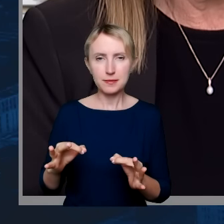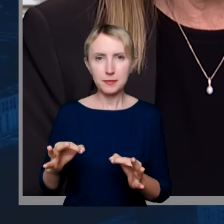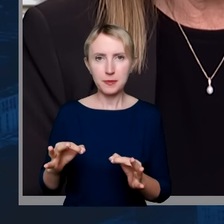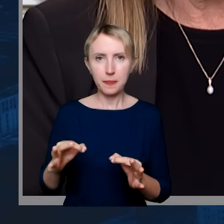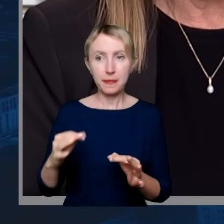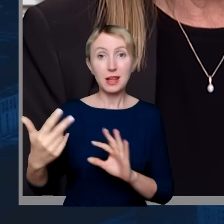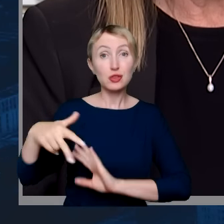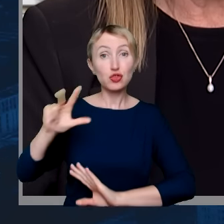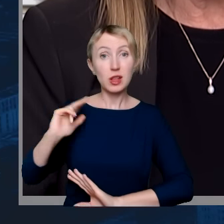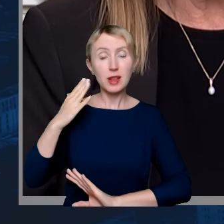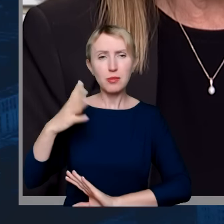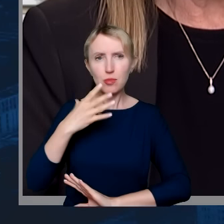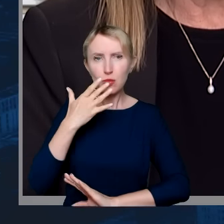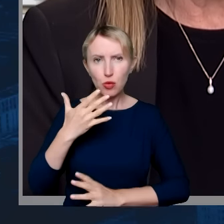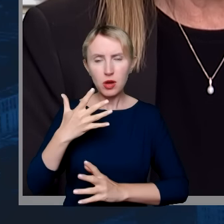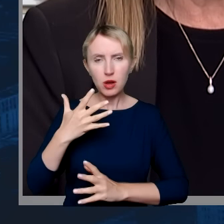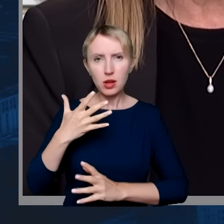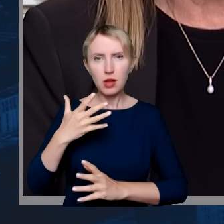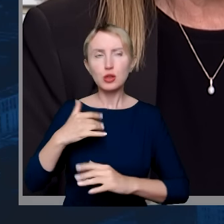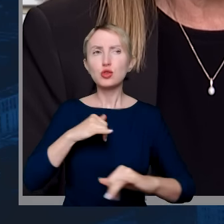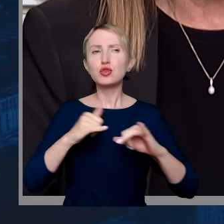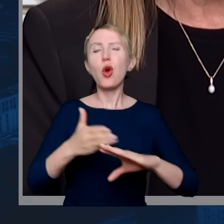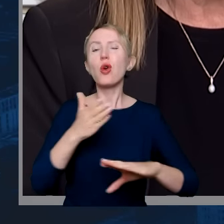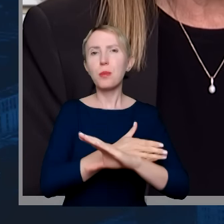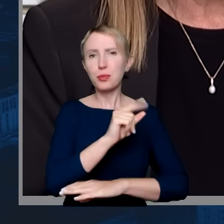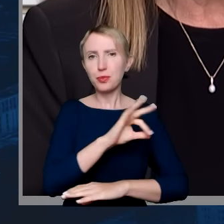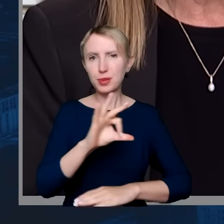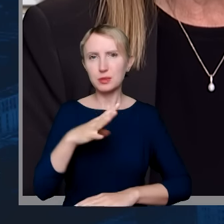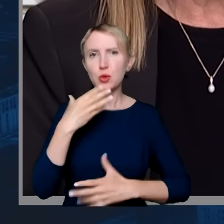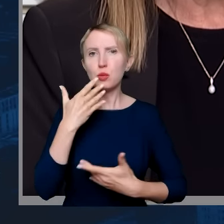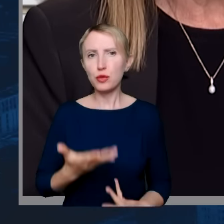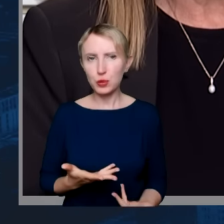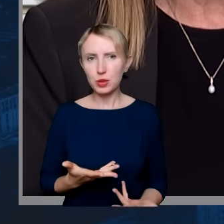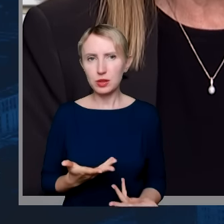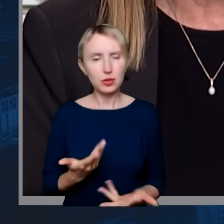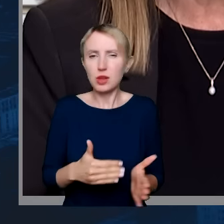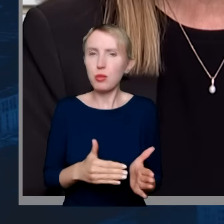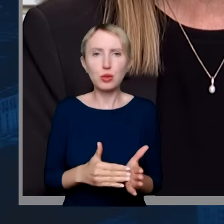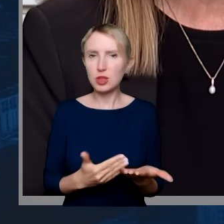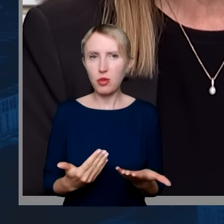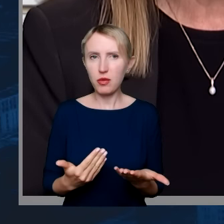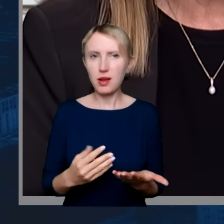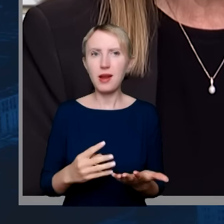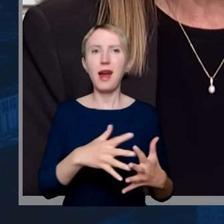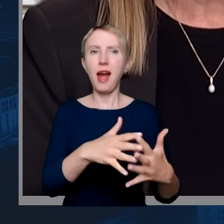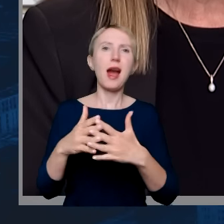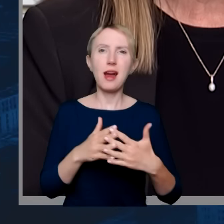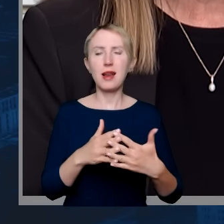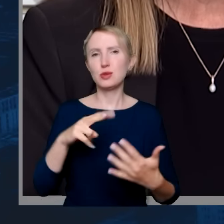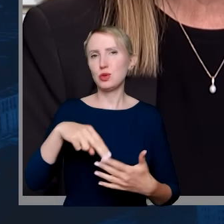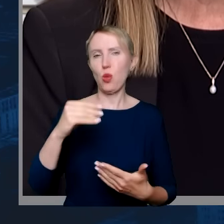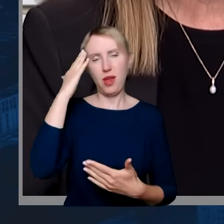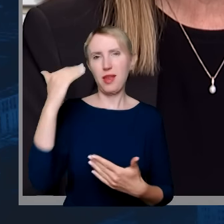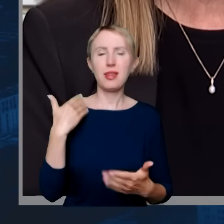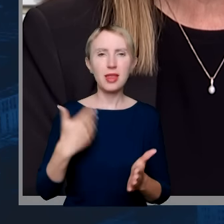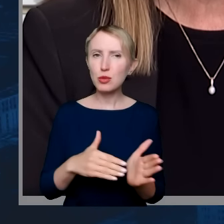temu o tym mówił obóz ówcześnie rządzący, Prawo i Sprawiedliwość. Nie potrzebowali sygnałów ze Stanów czy z Unii Europejskiej, ale